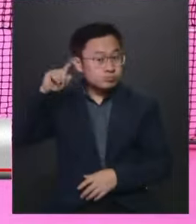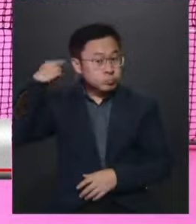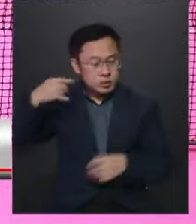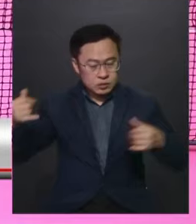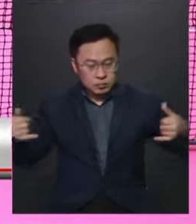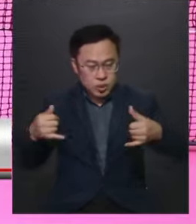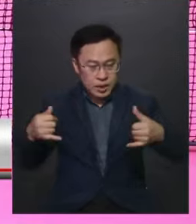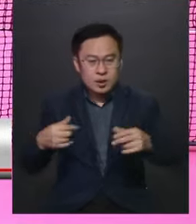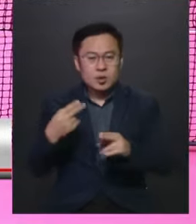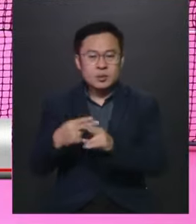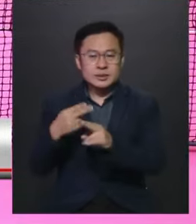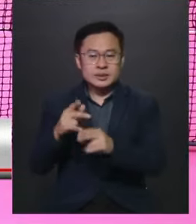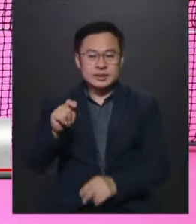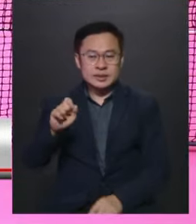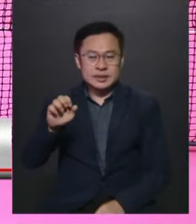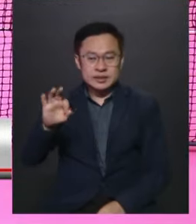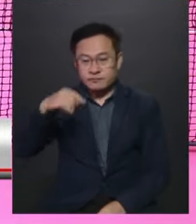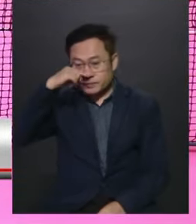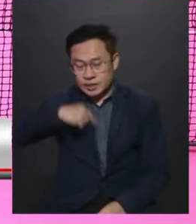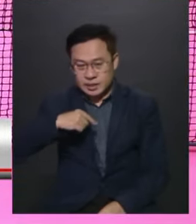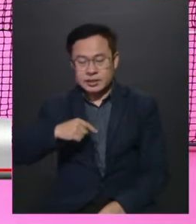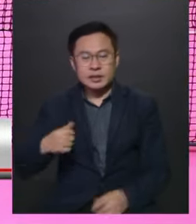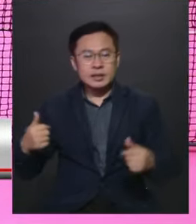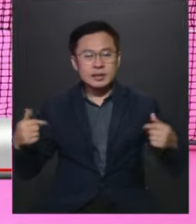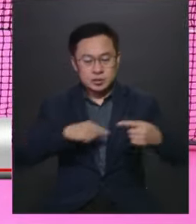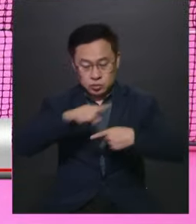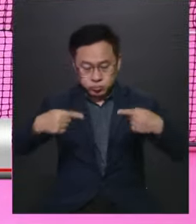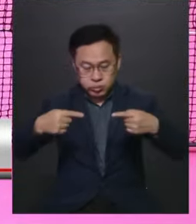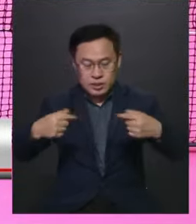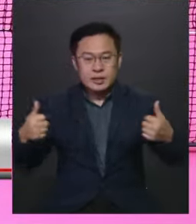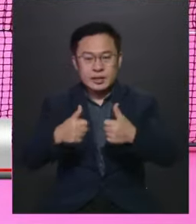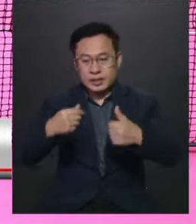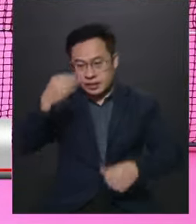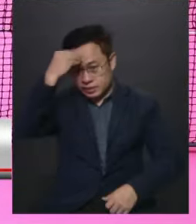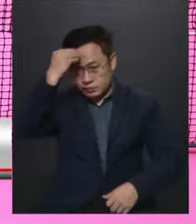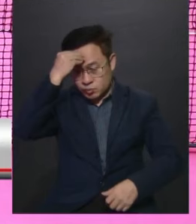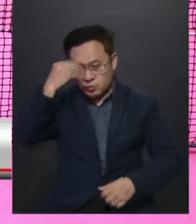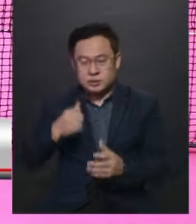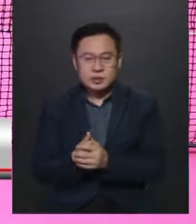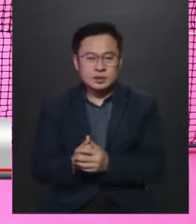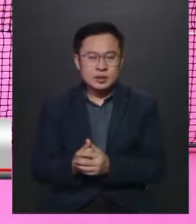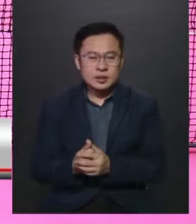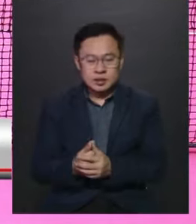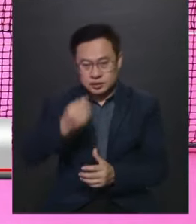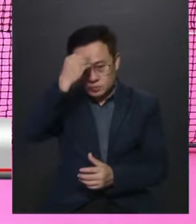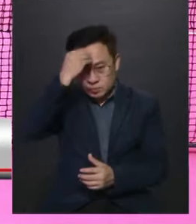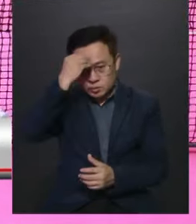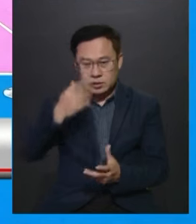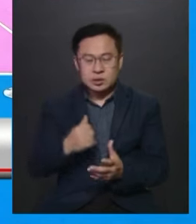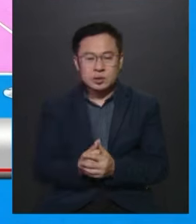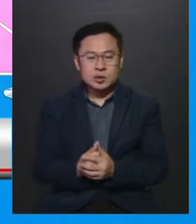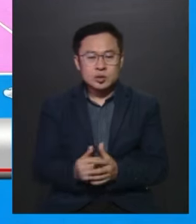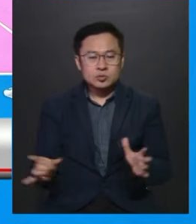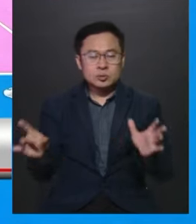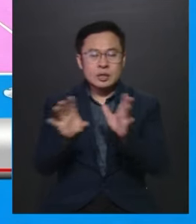นักเทนนิสไทยมือวางอันดับ3ของรายการครับก็จะเจอกับอาโยมิโคชิอิชิครับนักเทนนิสมืออันดับ2ของรายการจากญี่ปุ่นนะครับสุดท้ายเป็น